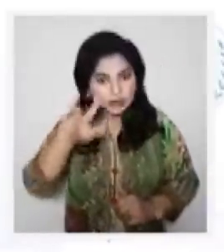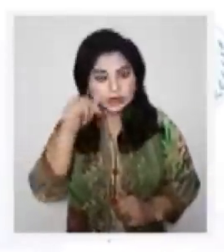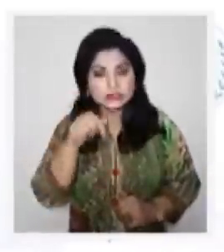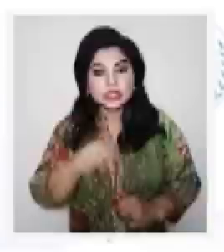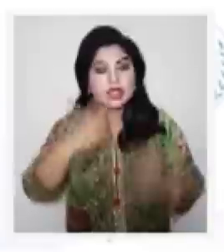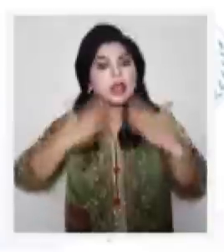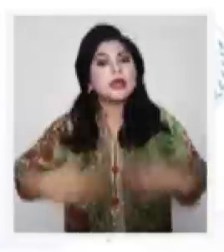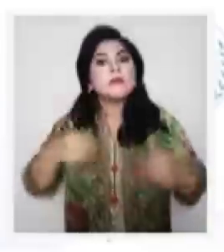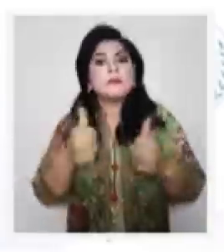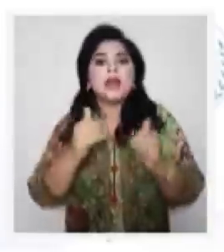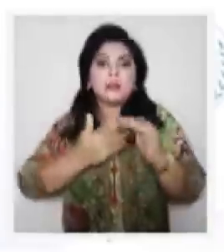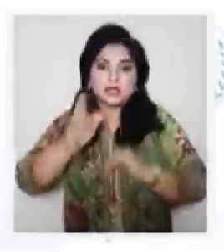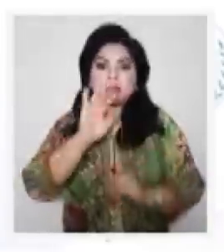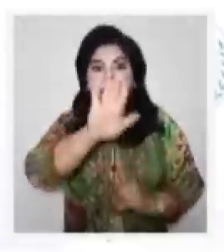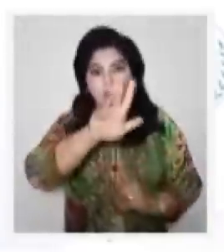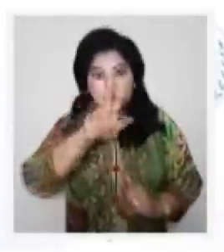24 ঘন্টা সুস্থ হয়েছেন